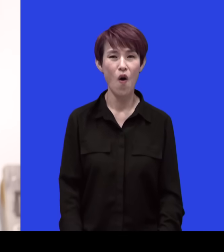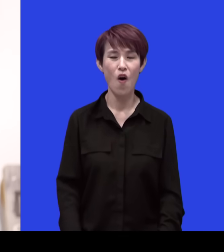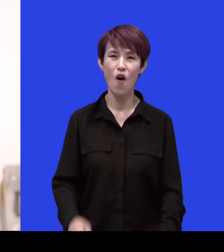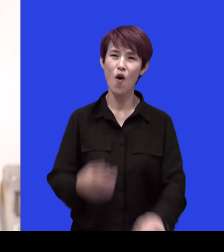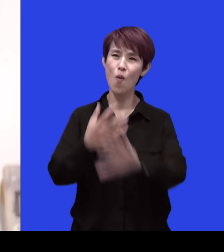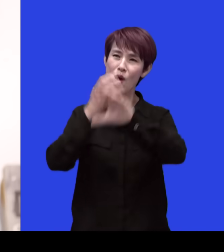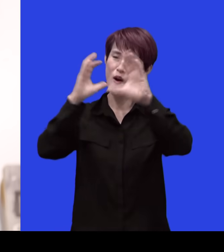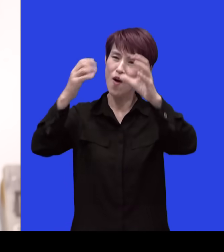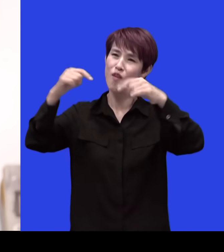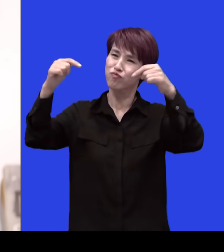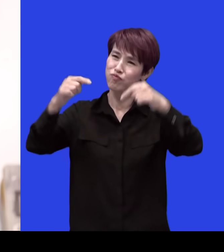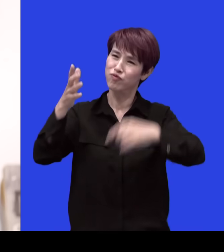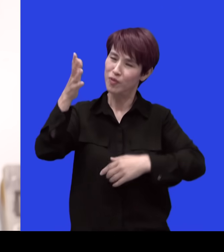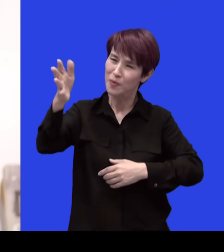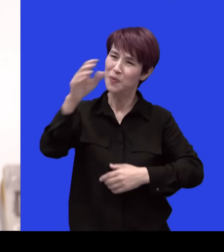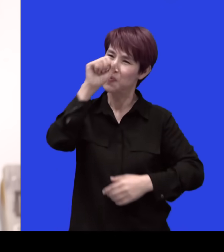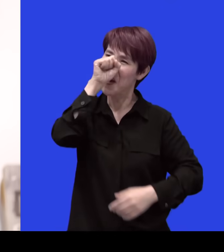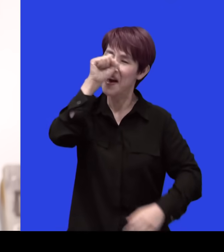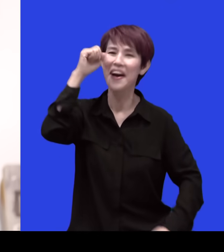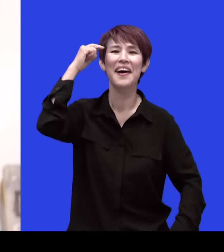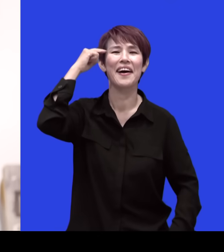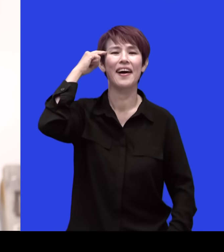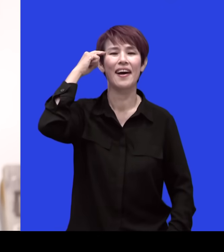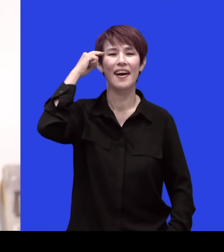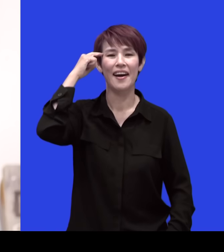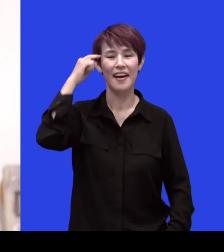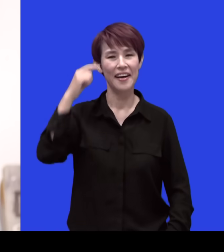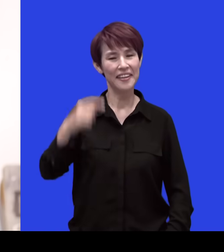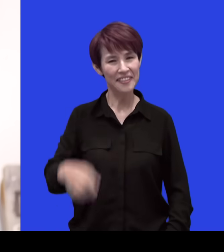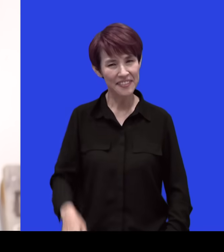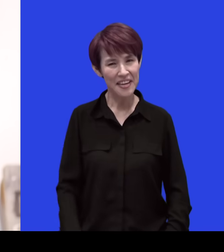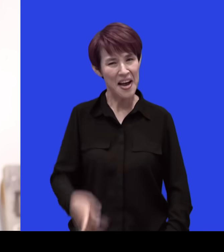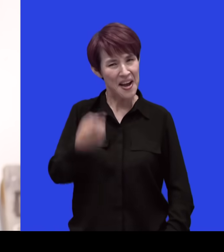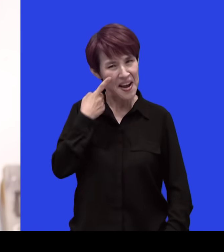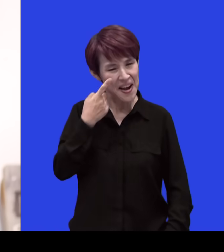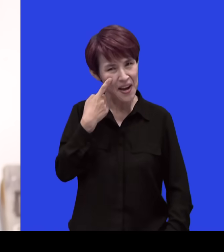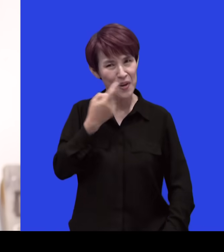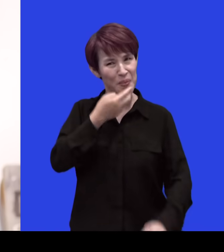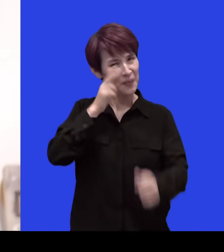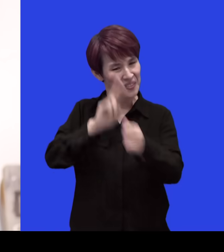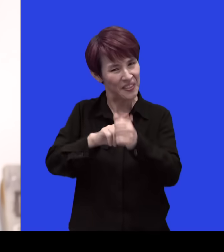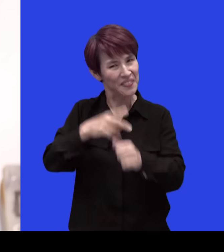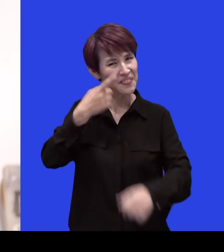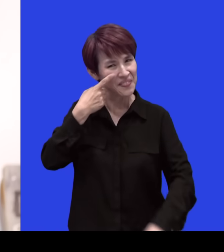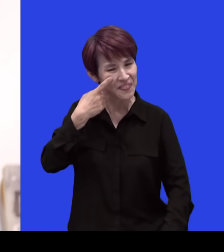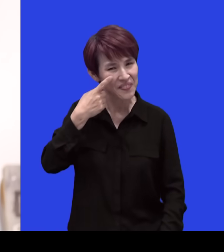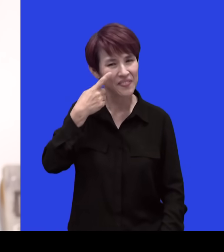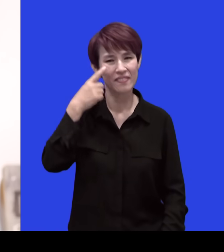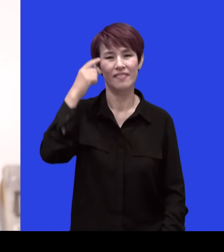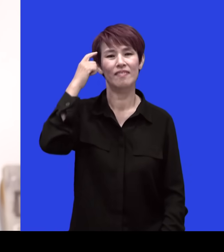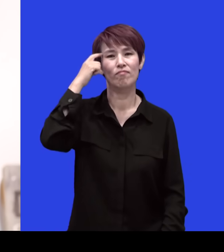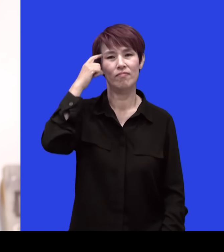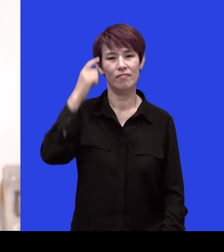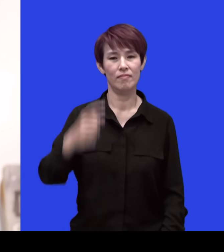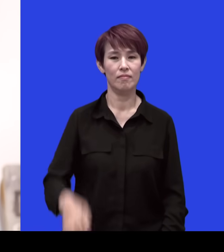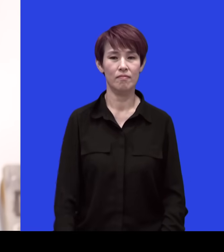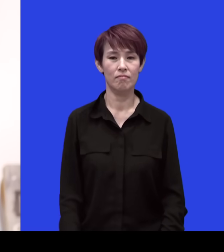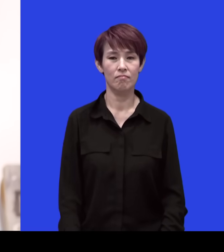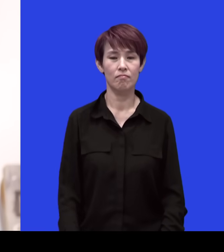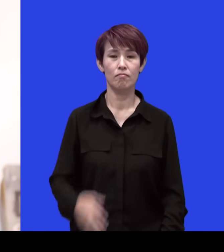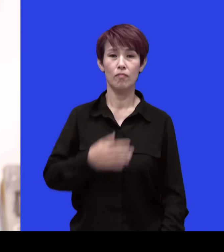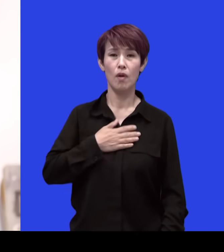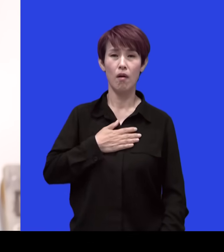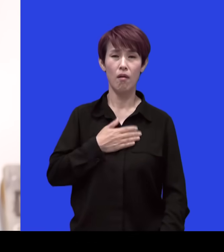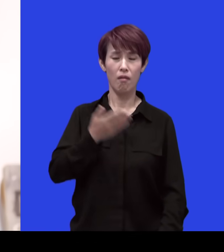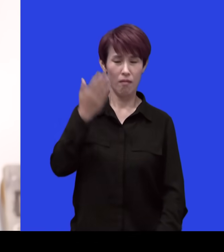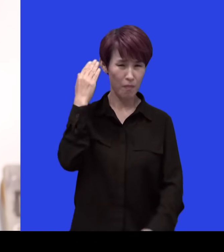참 좋겠더라고. 그러니까 그거 한번 해볼까? 한번 도전해볼까? 근데 나는 하나님 앞에